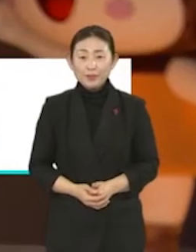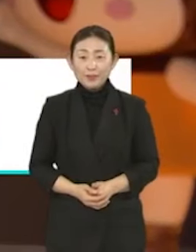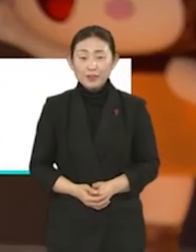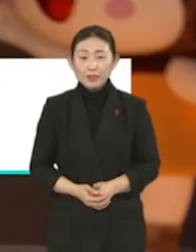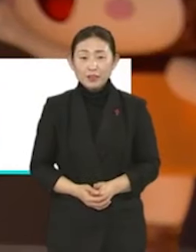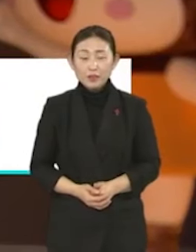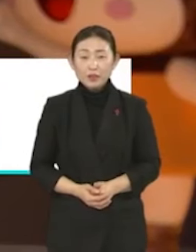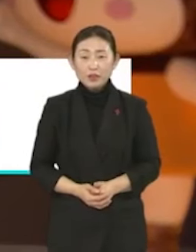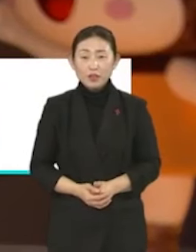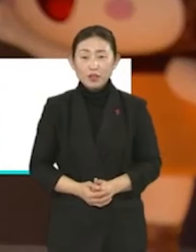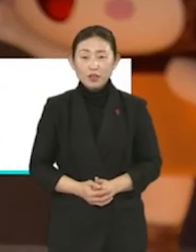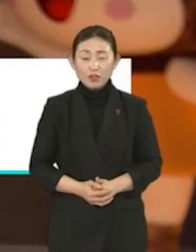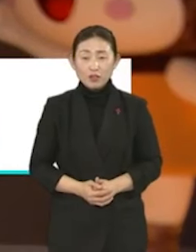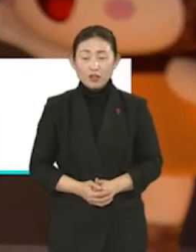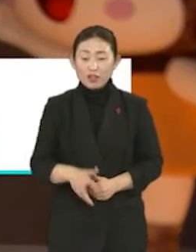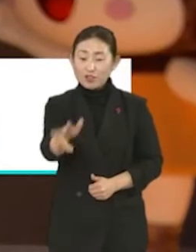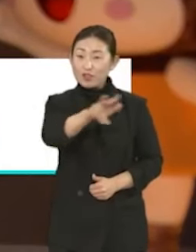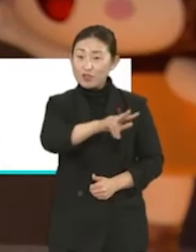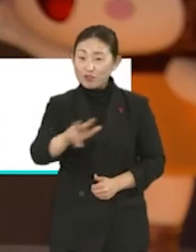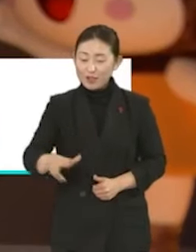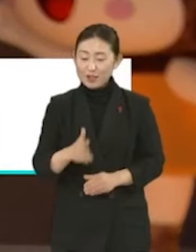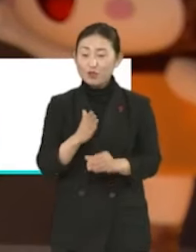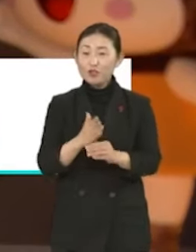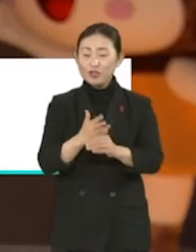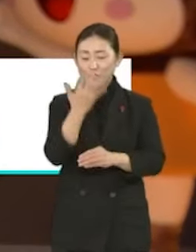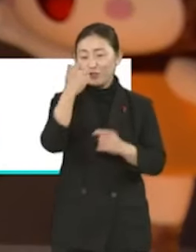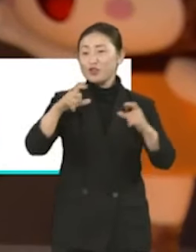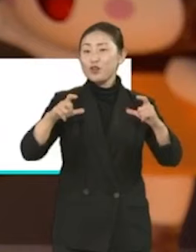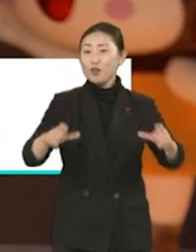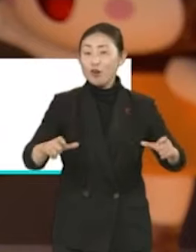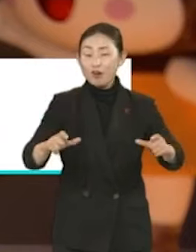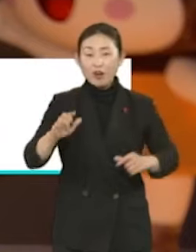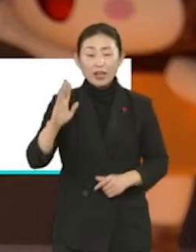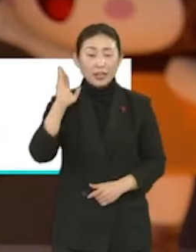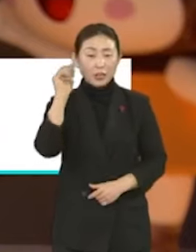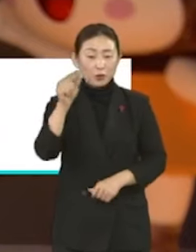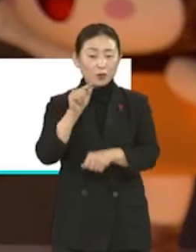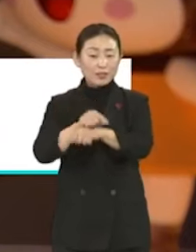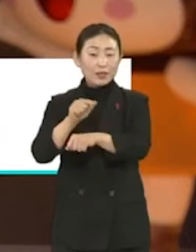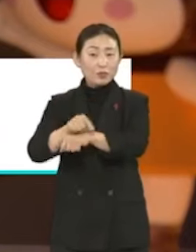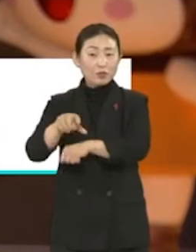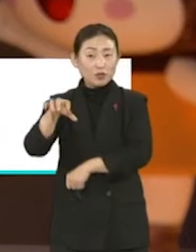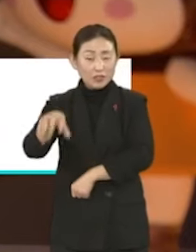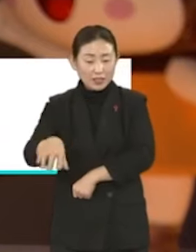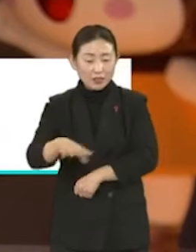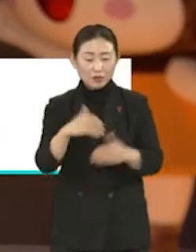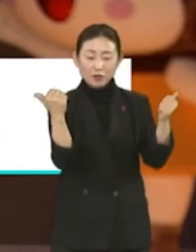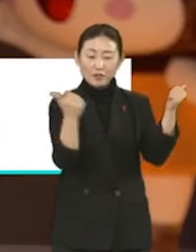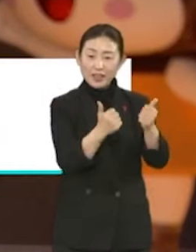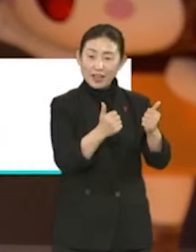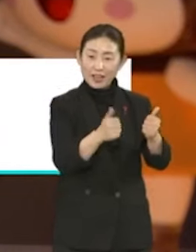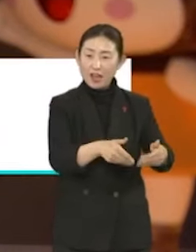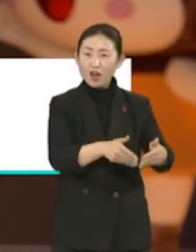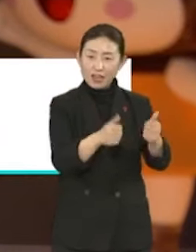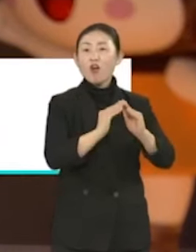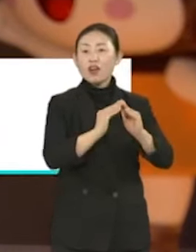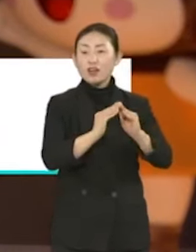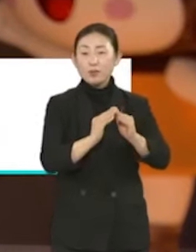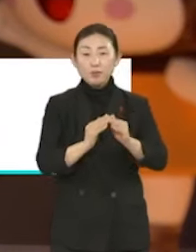앞서 보신 것처럼 국토의 중심인 충청권은 대통령 세종 집무실과 국회 세종의사당 건립